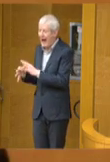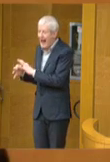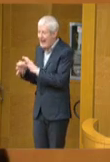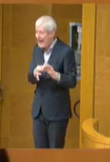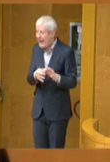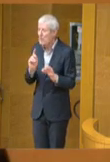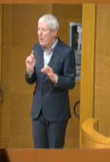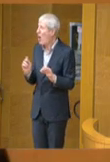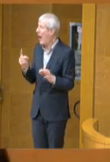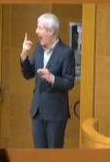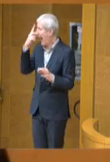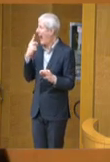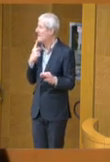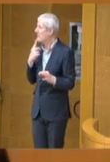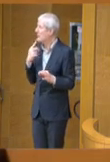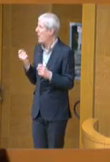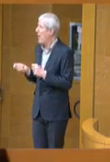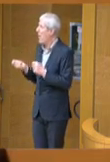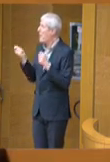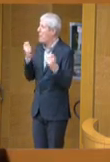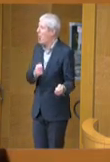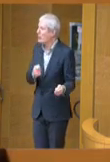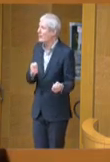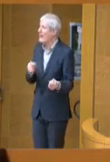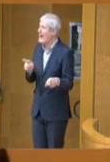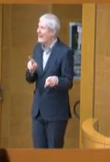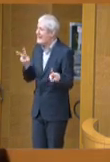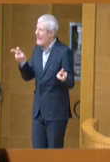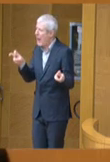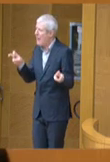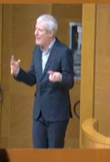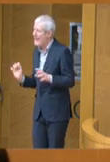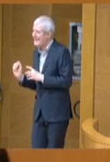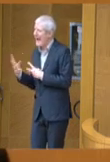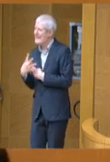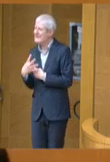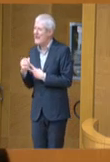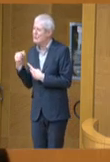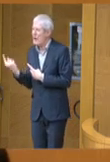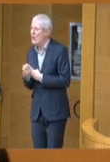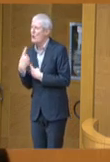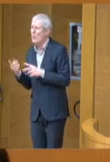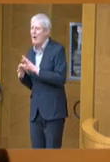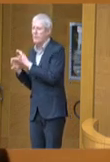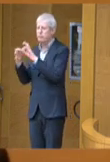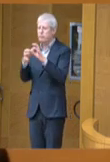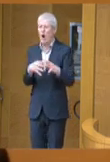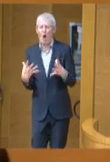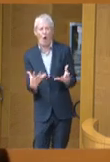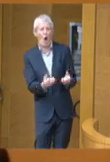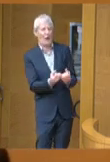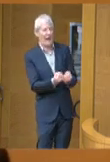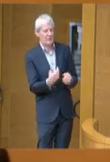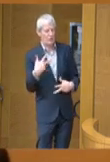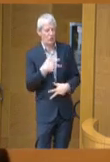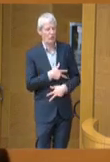all'aspetto di portare in termini traslazionali i benefici della ricerca nell'azione concreta sociale.